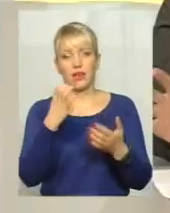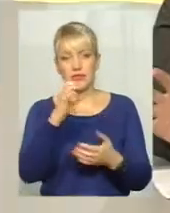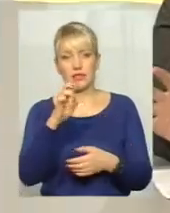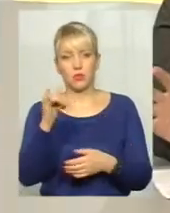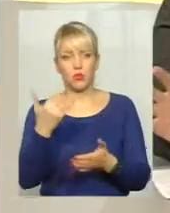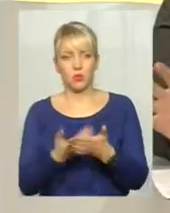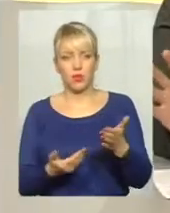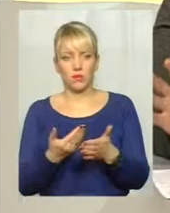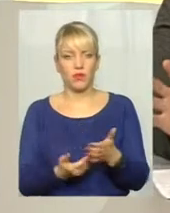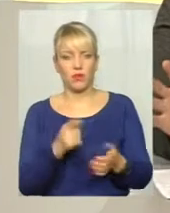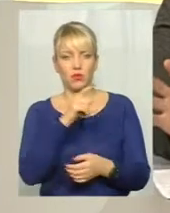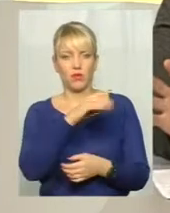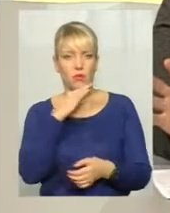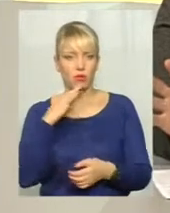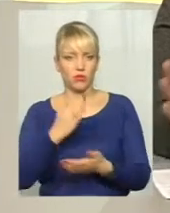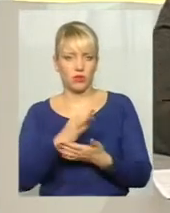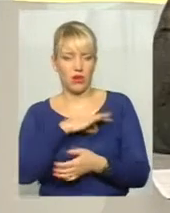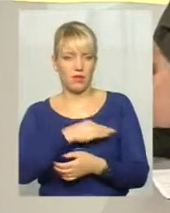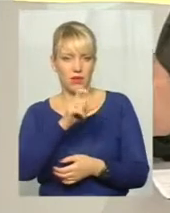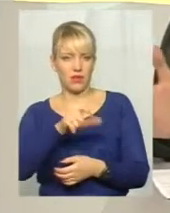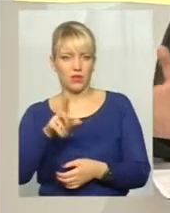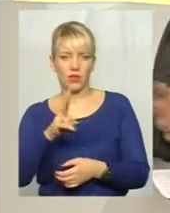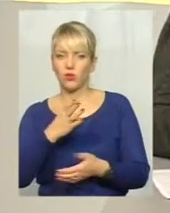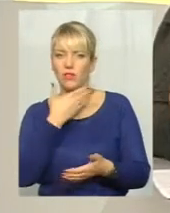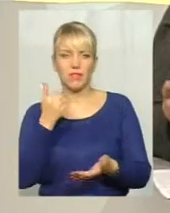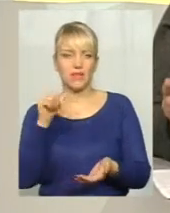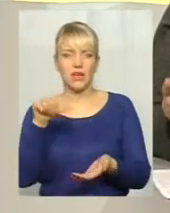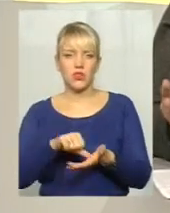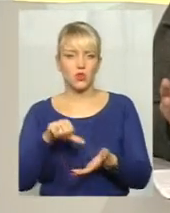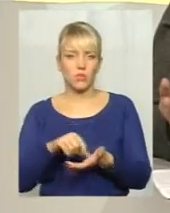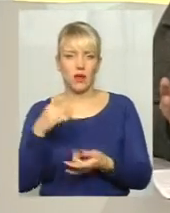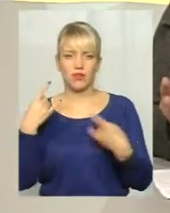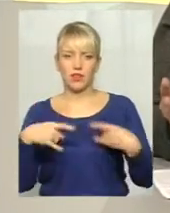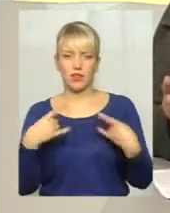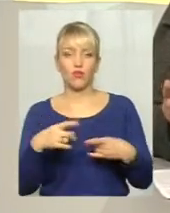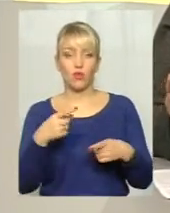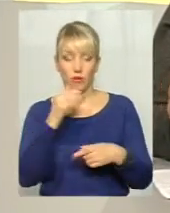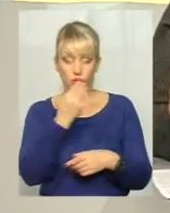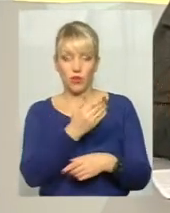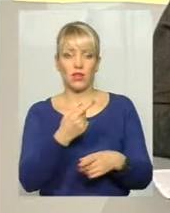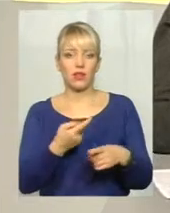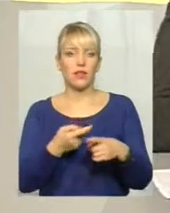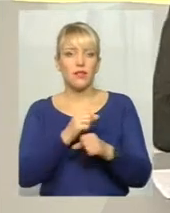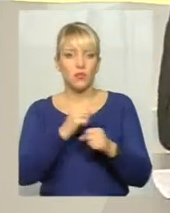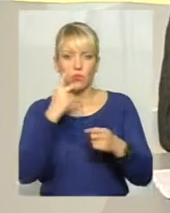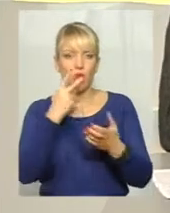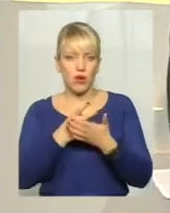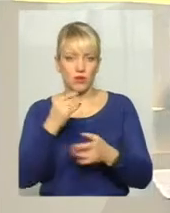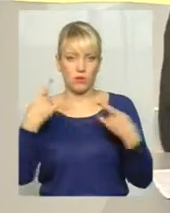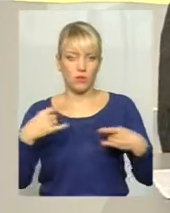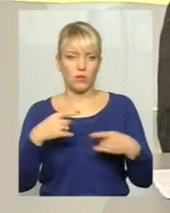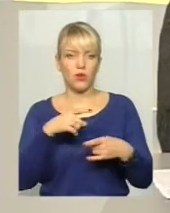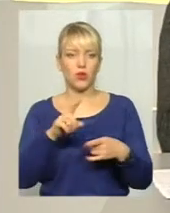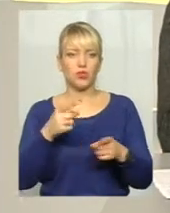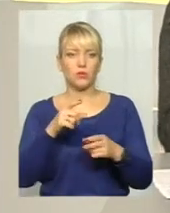так, там є багато оперативників, ну, які не виступають на телебаченні, їх не можна показати, тому що вони дійсно виконують свою роботу саме через те, що їх